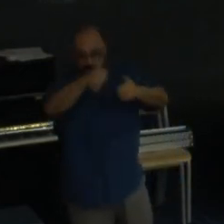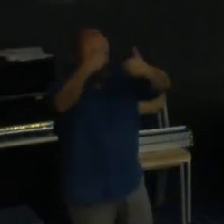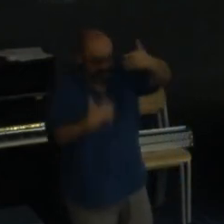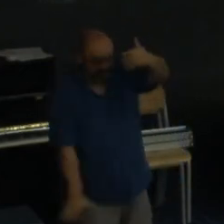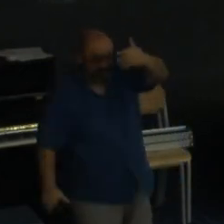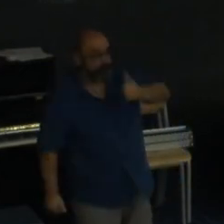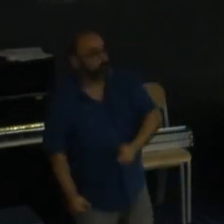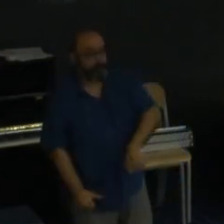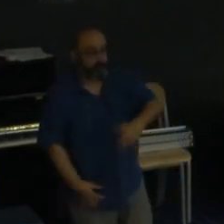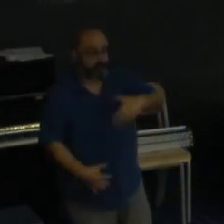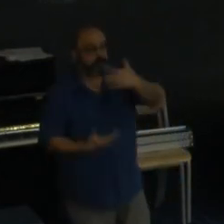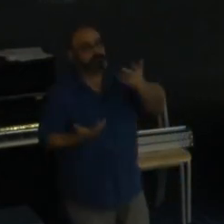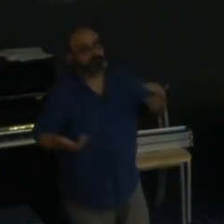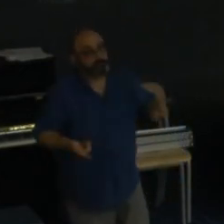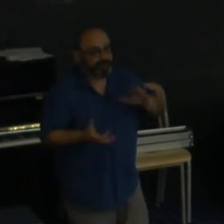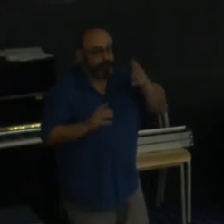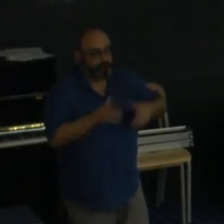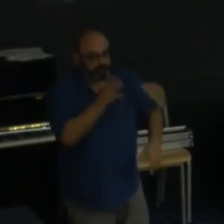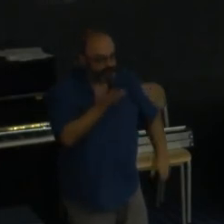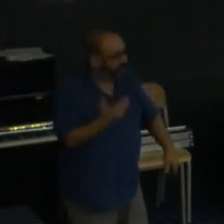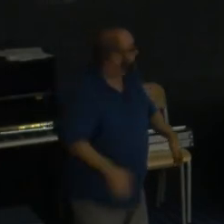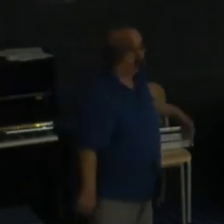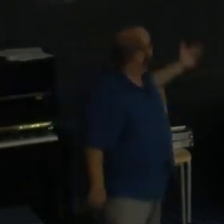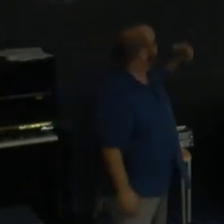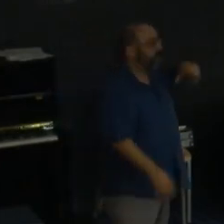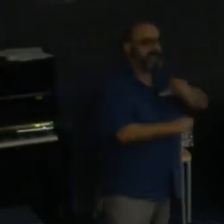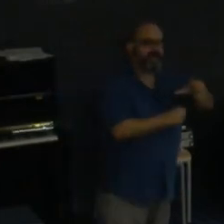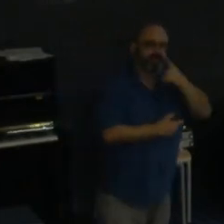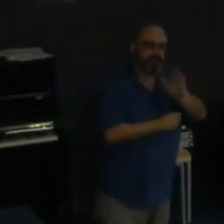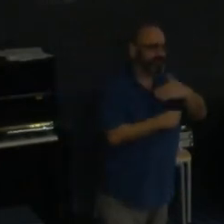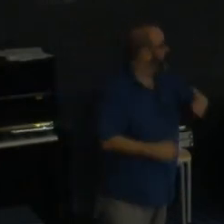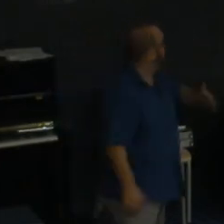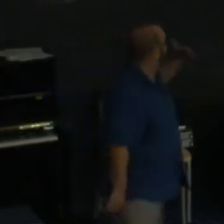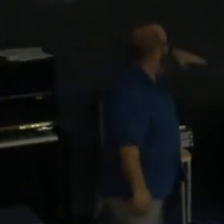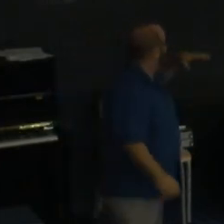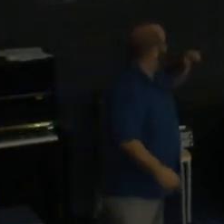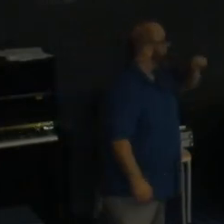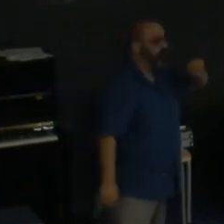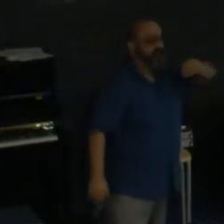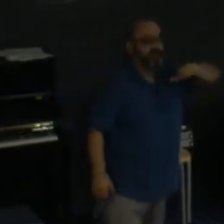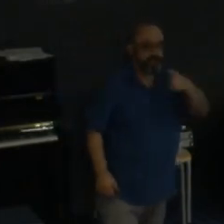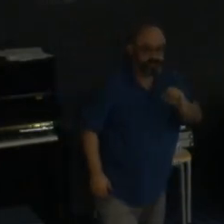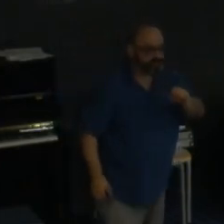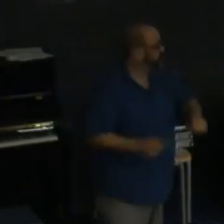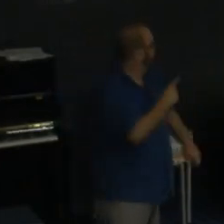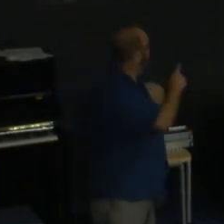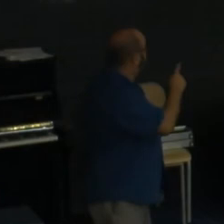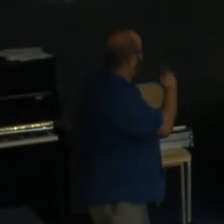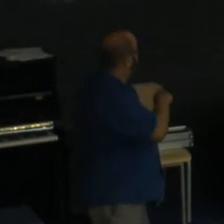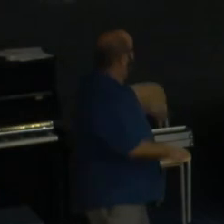vont pas s'amuser à débugger. Il y a aussi le LL qu'on avait un petit peu, le HARCS, donc là c'est pour voir tous les paramètres, le WHAT